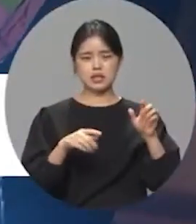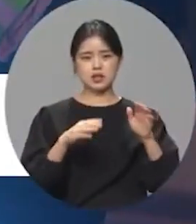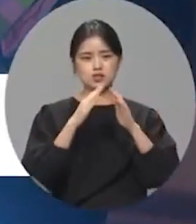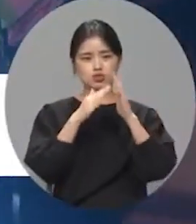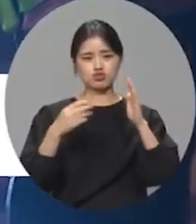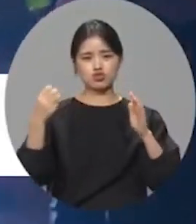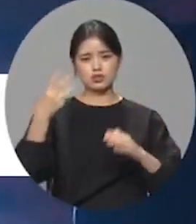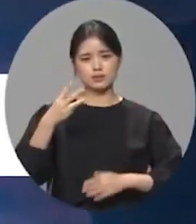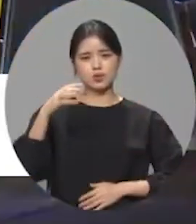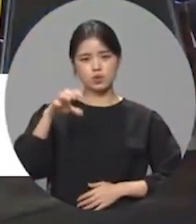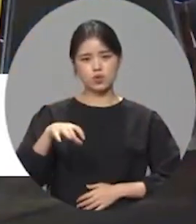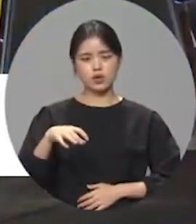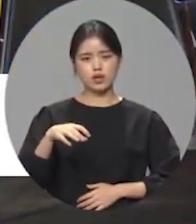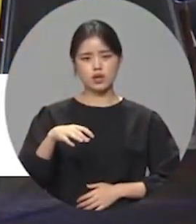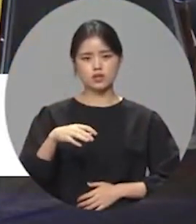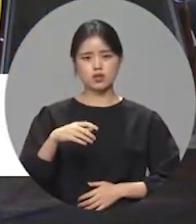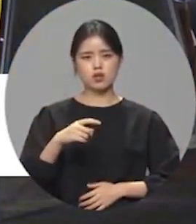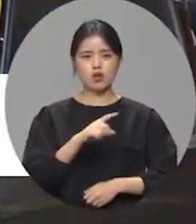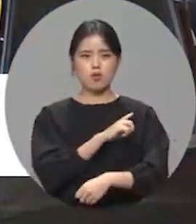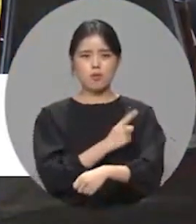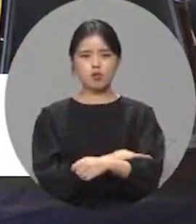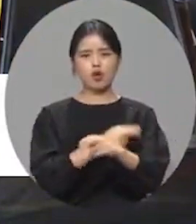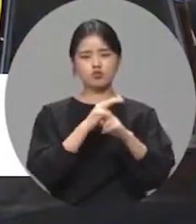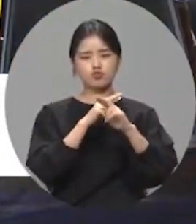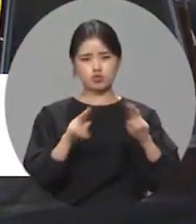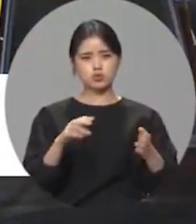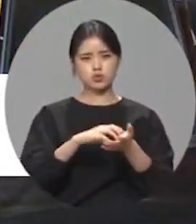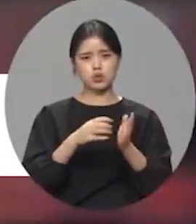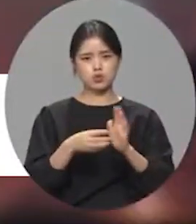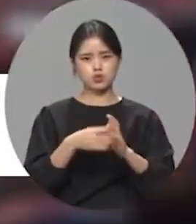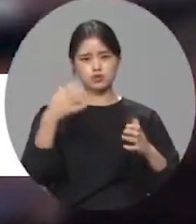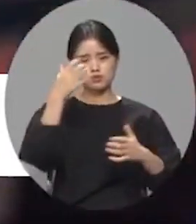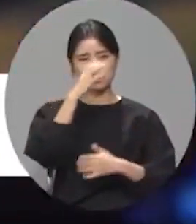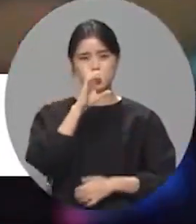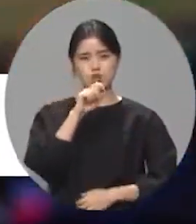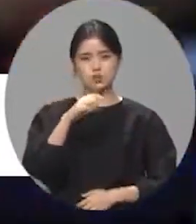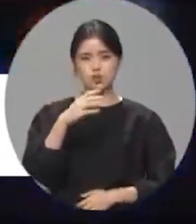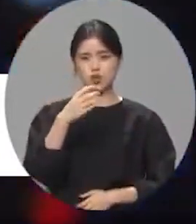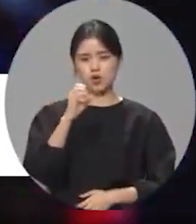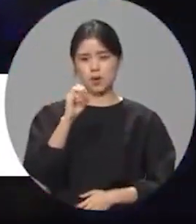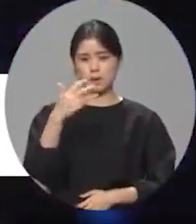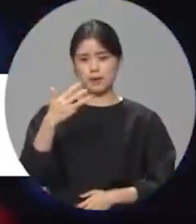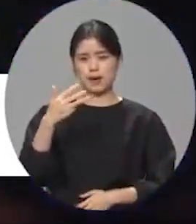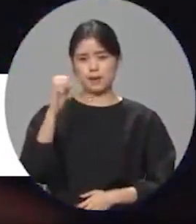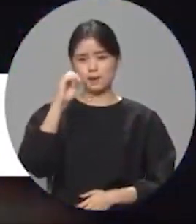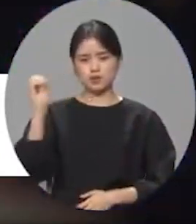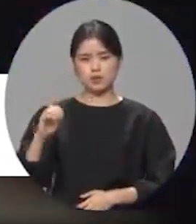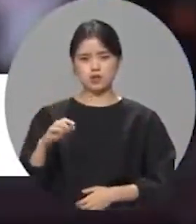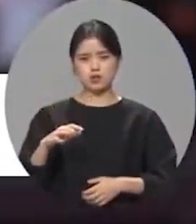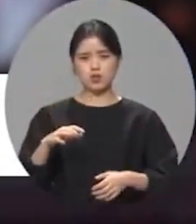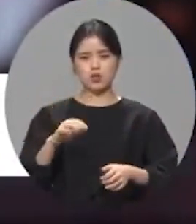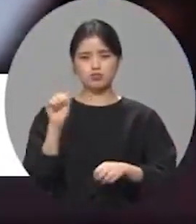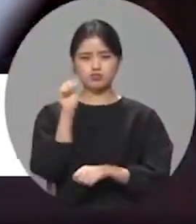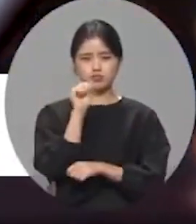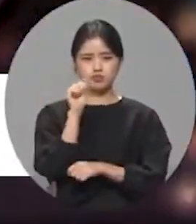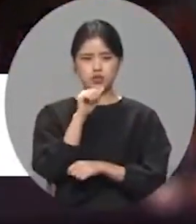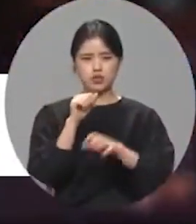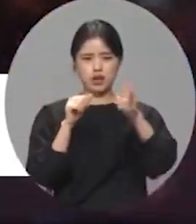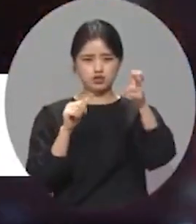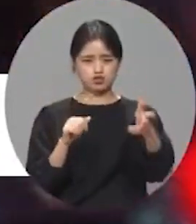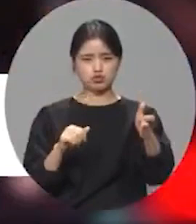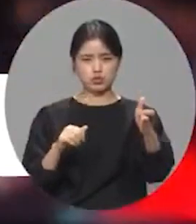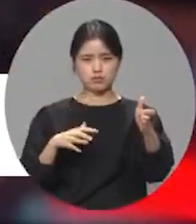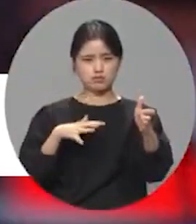삼천동 에서 면허취소 수준인 혈중알콜농도 0.08% 상태로 차를 몰다 주차된 차량을 들이받아